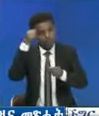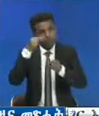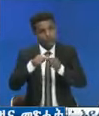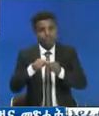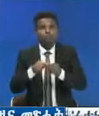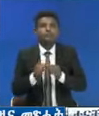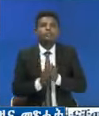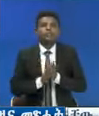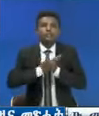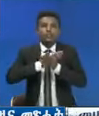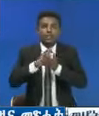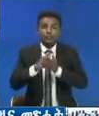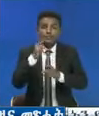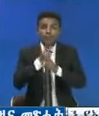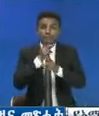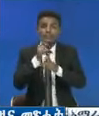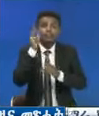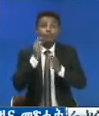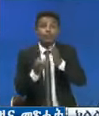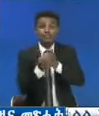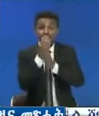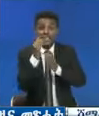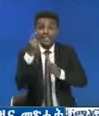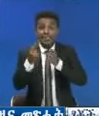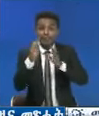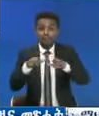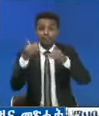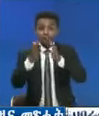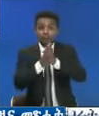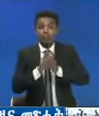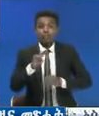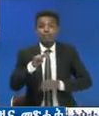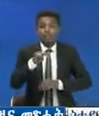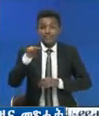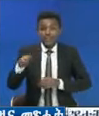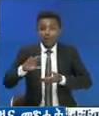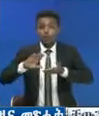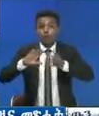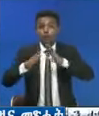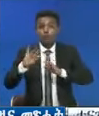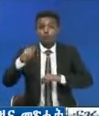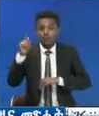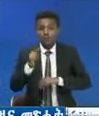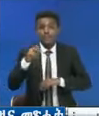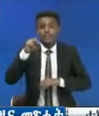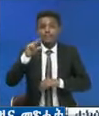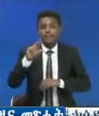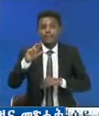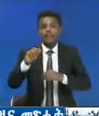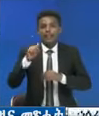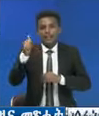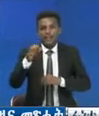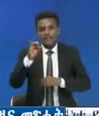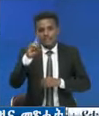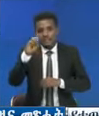ጥራቱን የጠበቀ የቡና ምርትን ለገበያ በማቅረብ ተጠቃሚ መሆናቸውን በምስራቅ ጎጃም ዞን የደብረ ኤልያስ ወረዳ አርሶ አደሮች ተናገሩ።